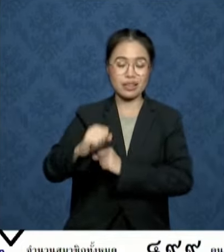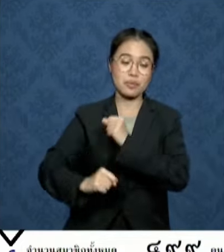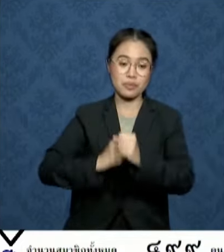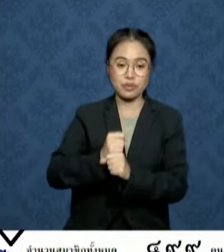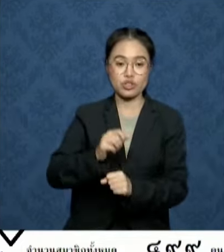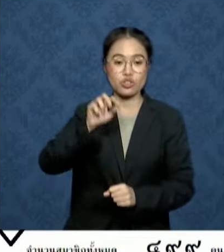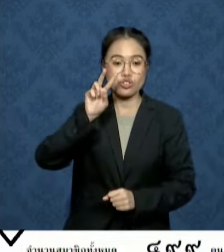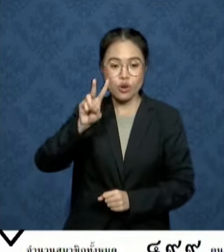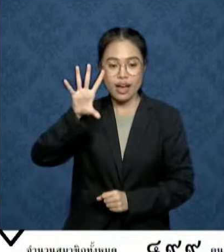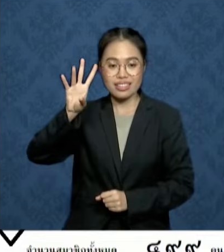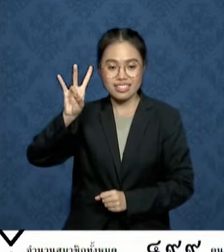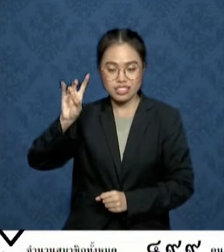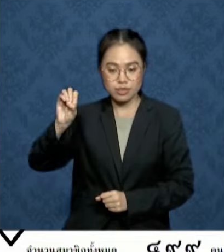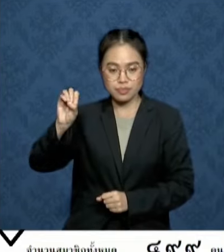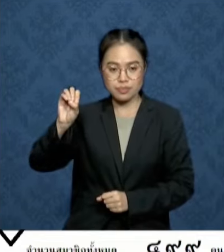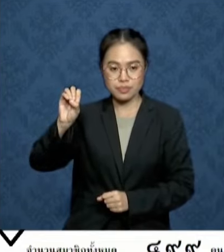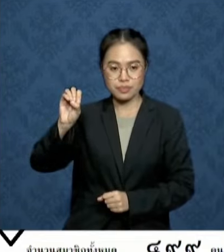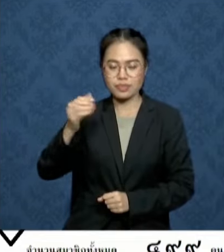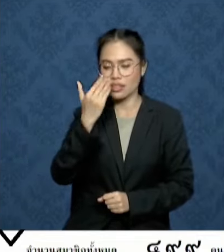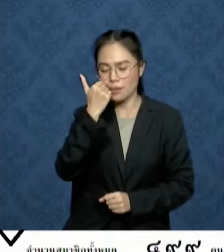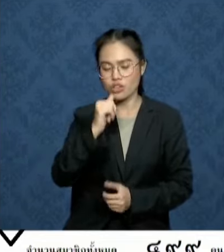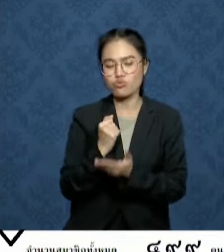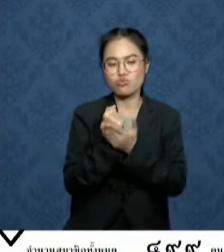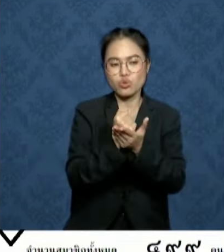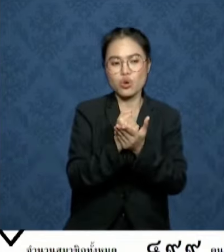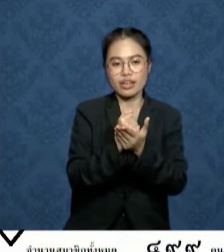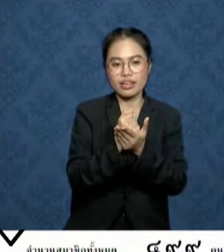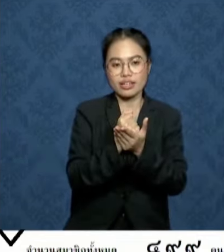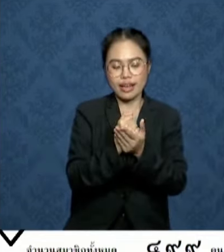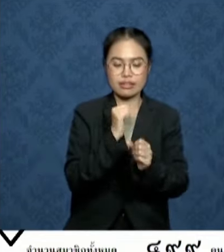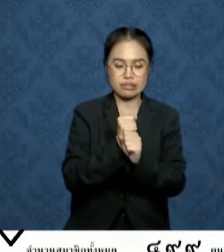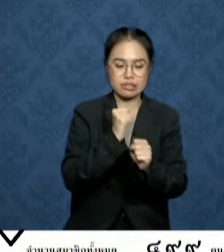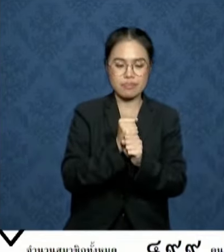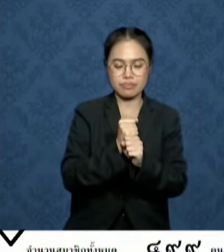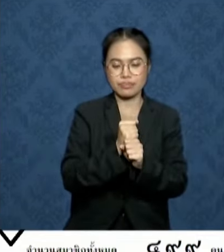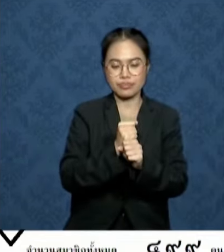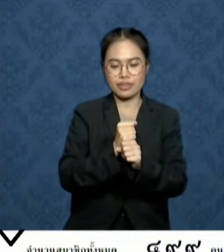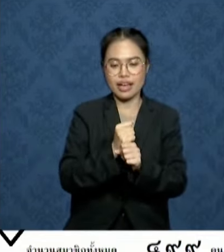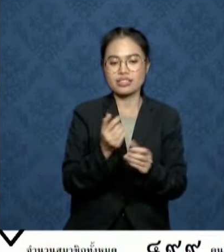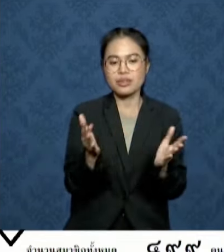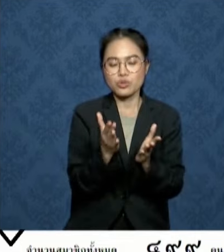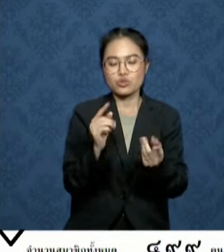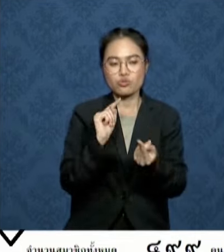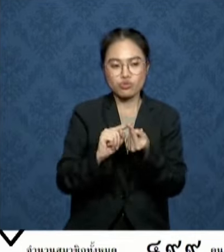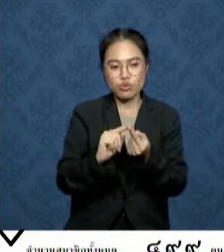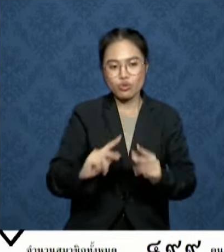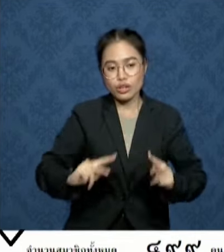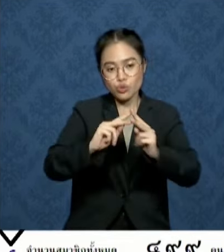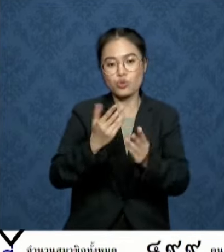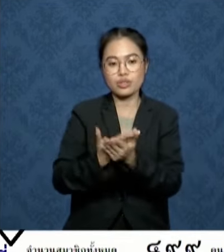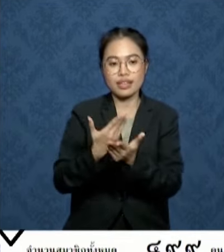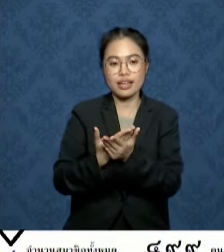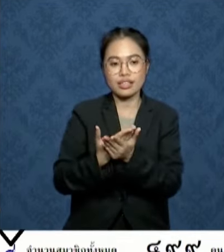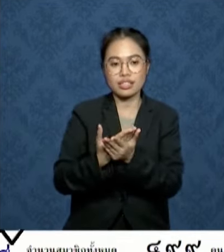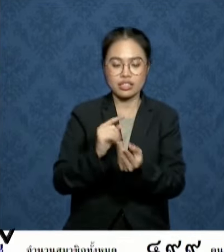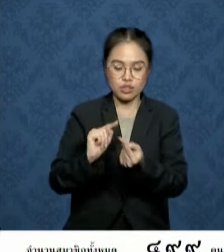70 นะครับนอกจากสรางพ้นททการคลงห Fiscal Space และกการสรางพ